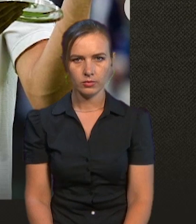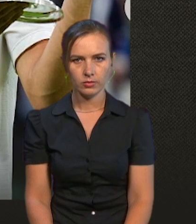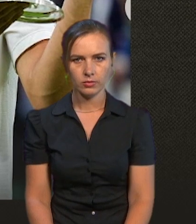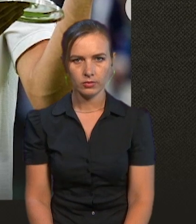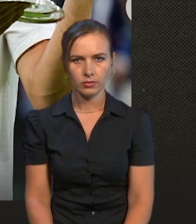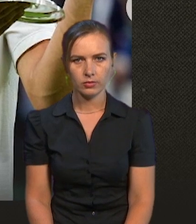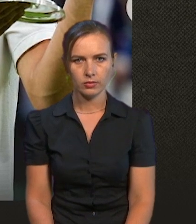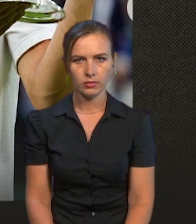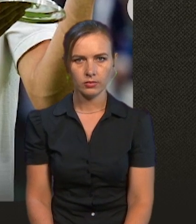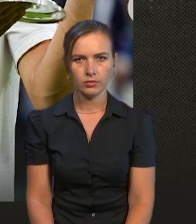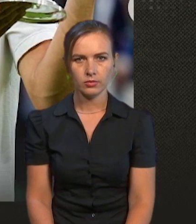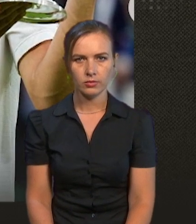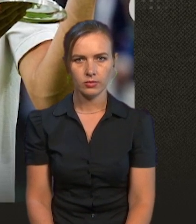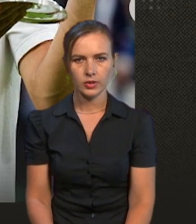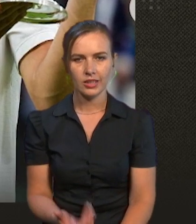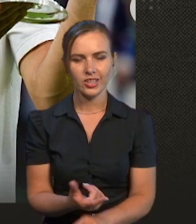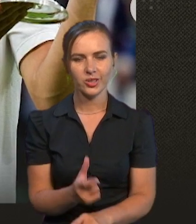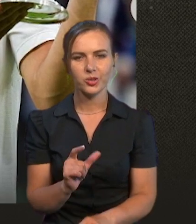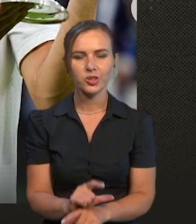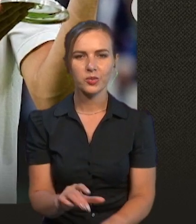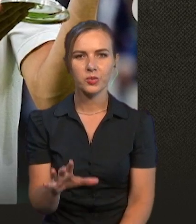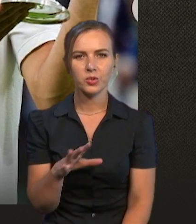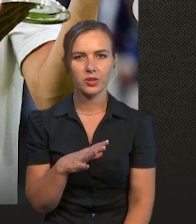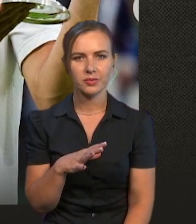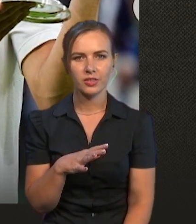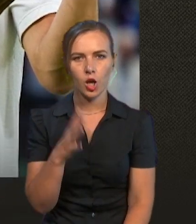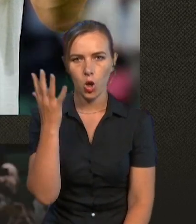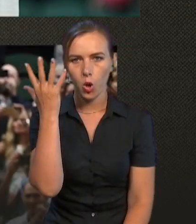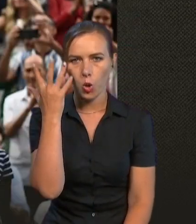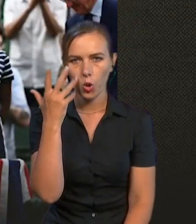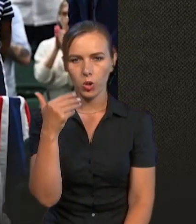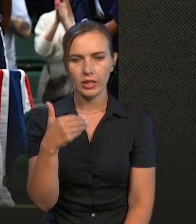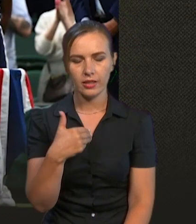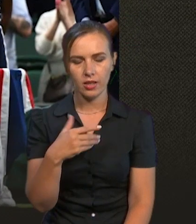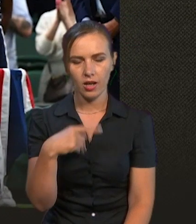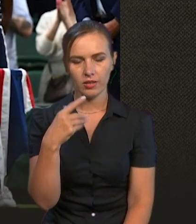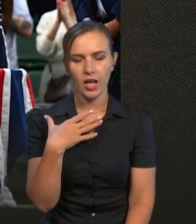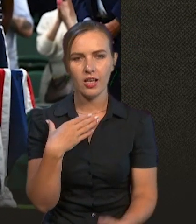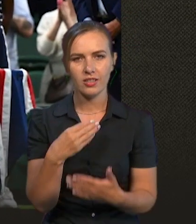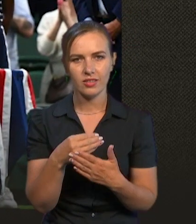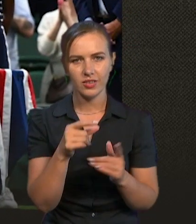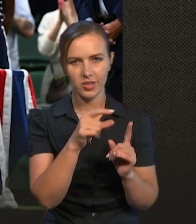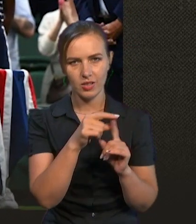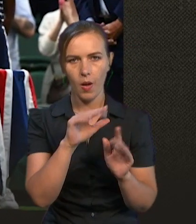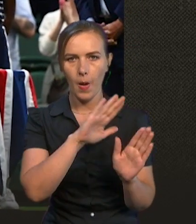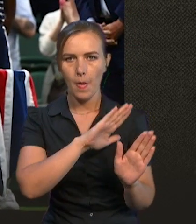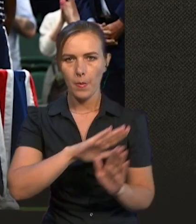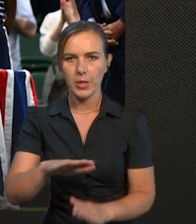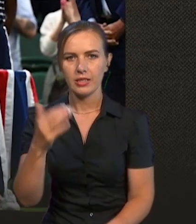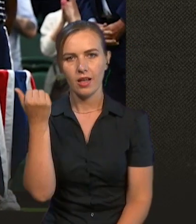і дуже було, коли я казала свою промову після перемоги,